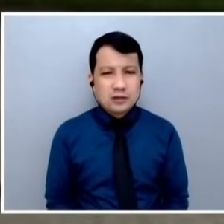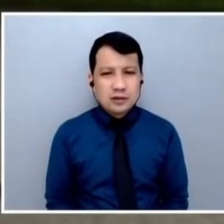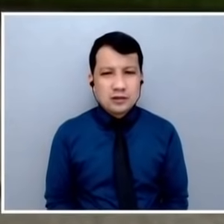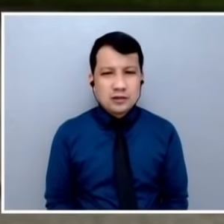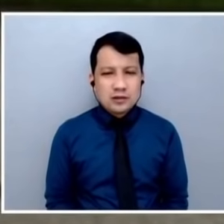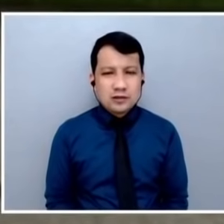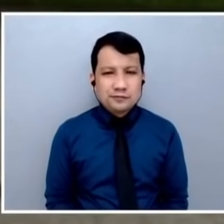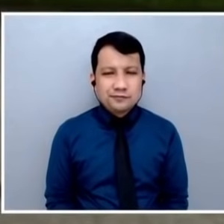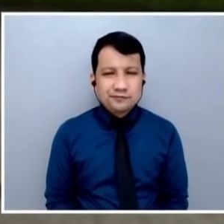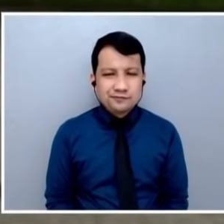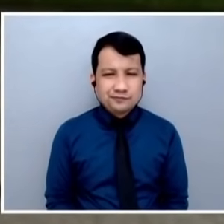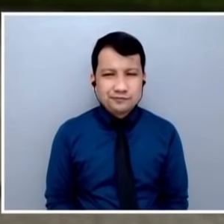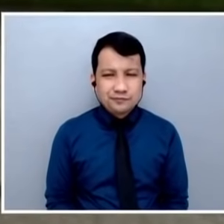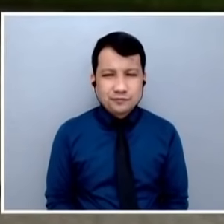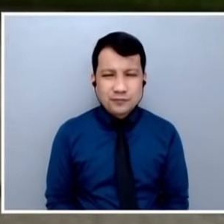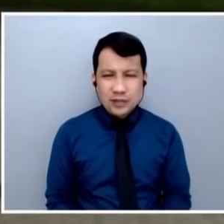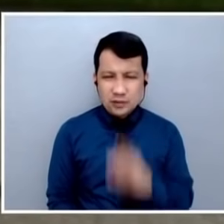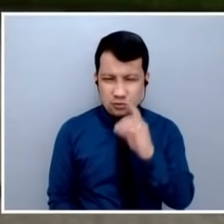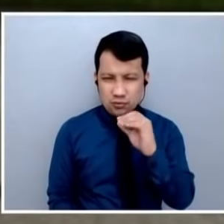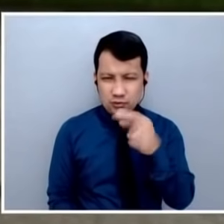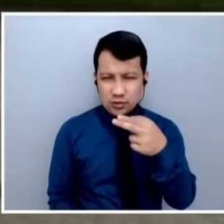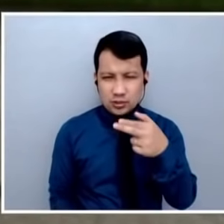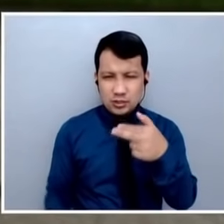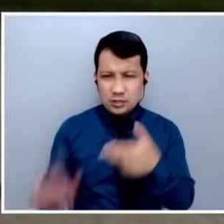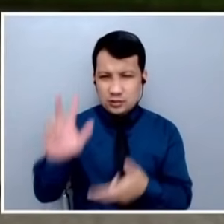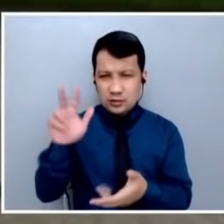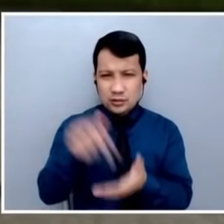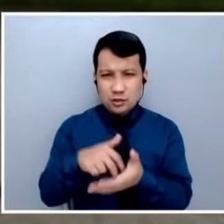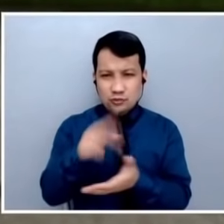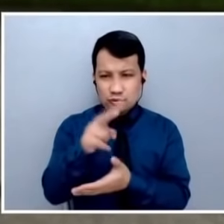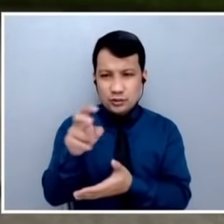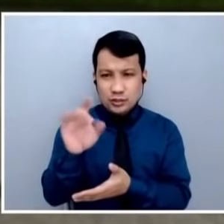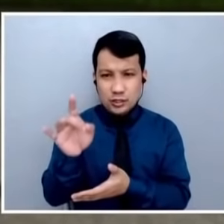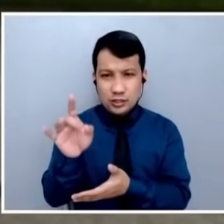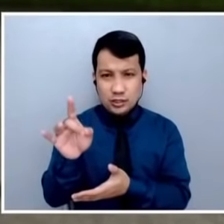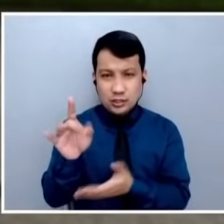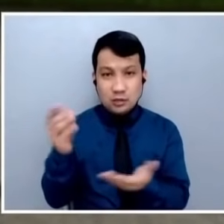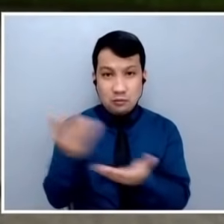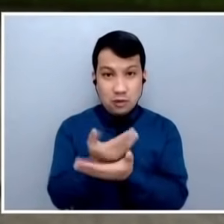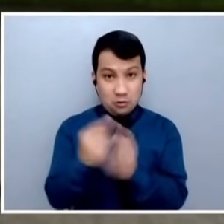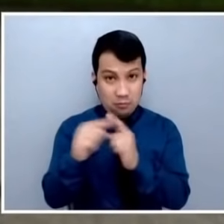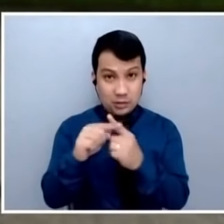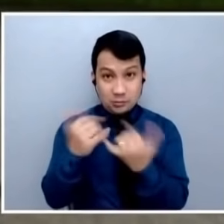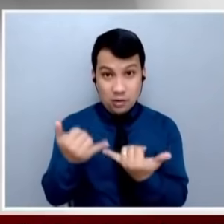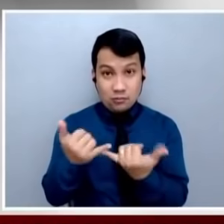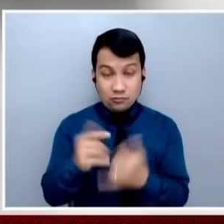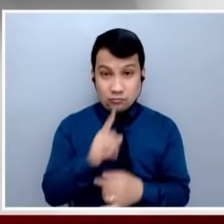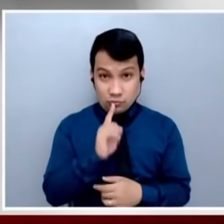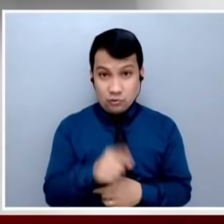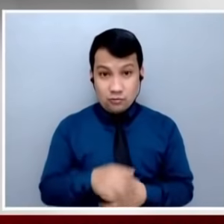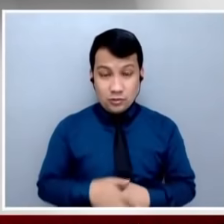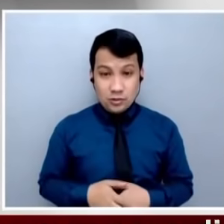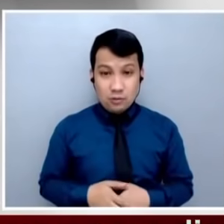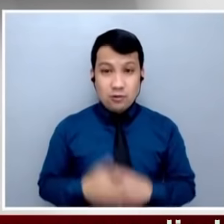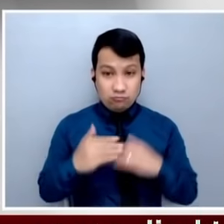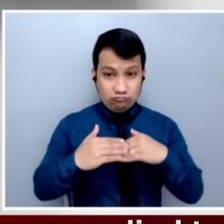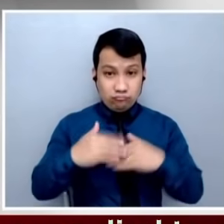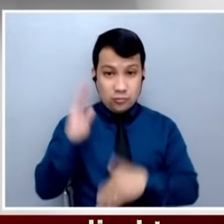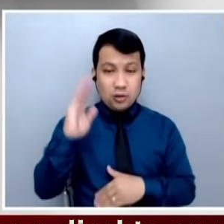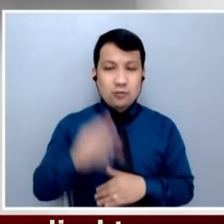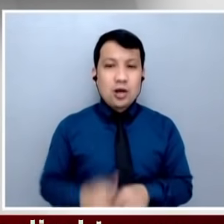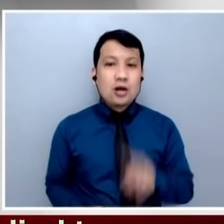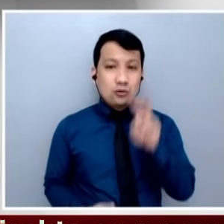Nakapagtala po ang DOH ng 3,218 na bagong kaso ng COVID-19 ngayong araw. Dahil dito umabot na sa higit